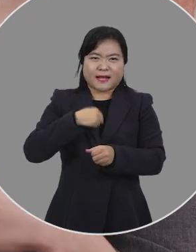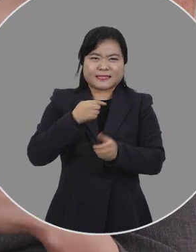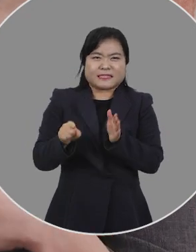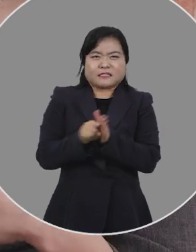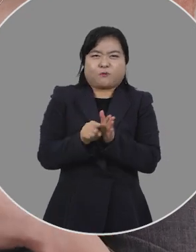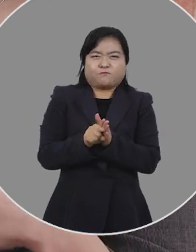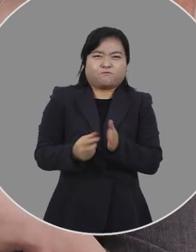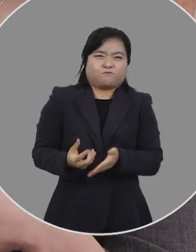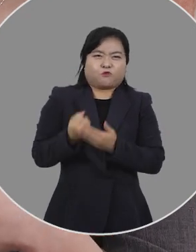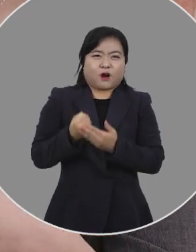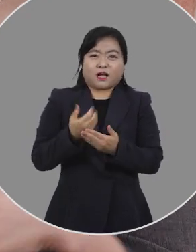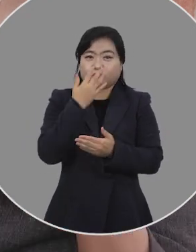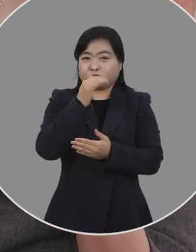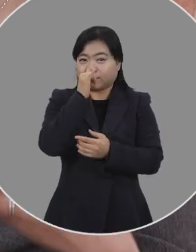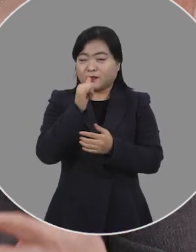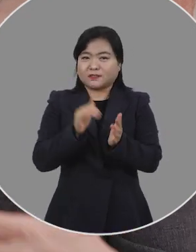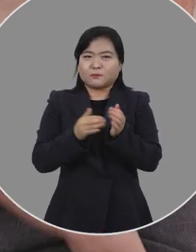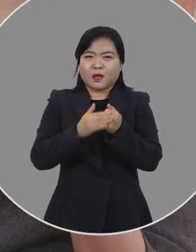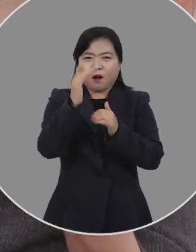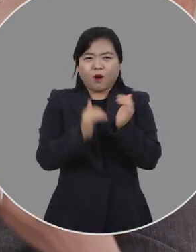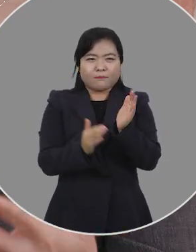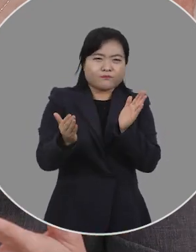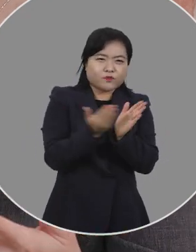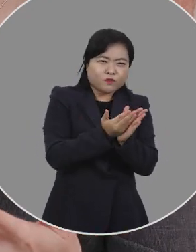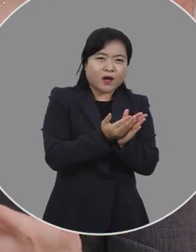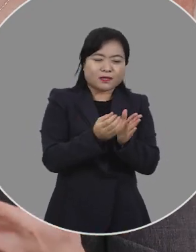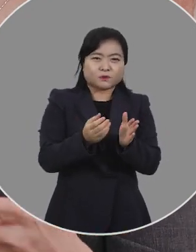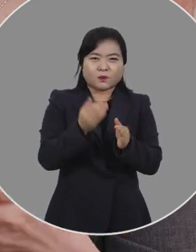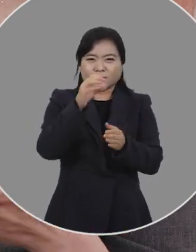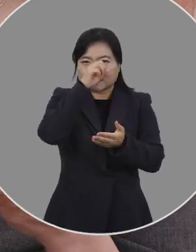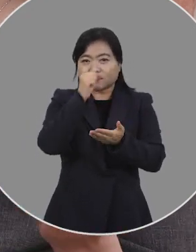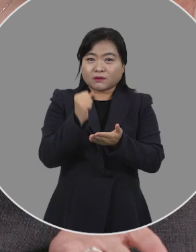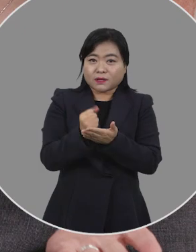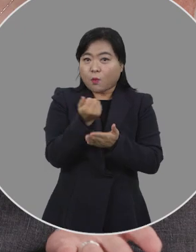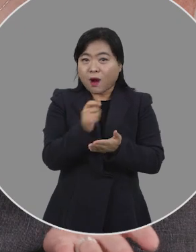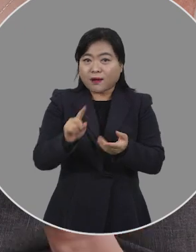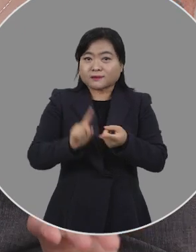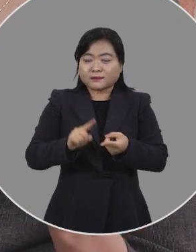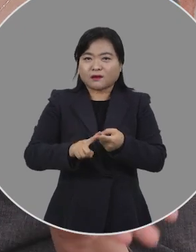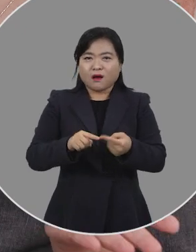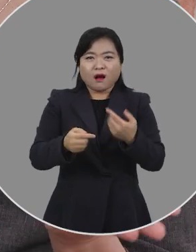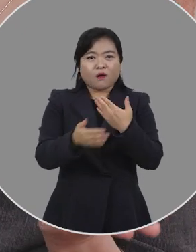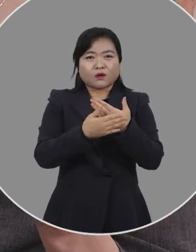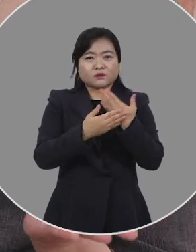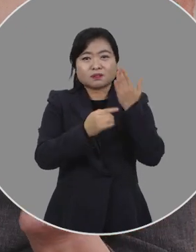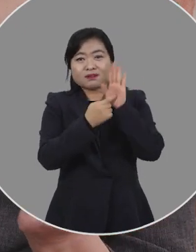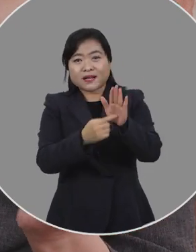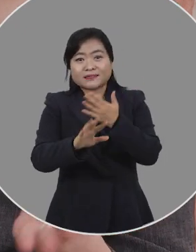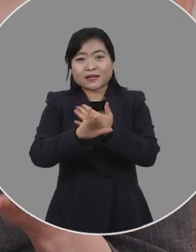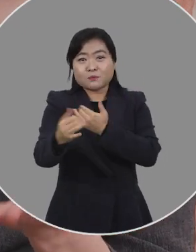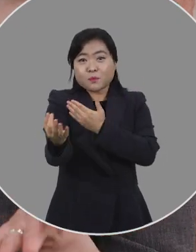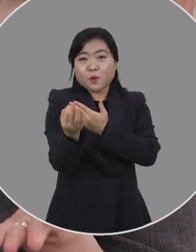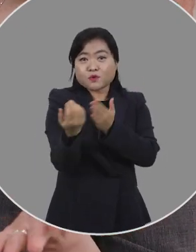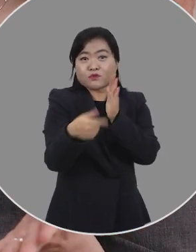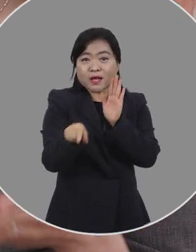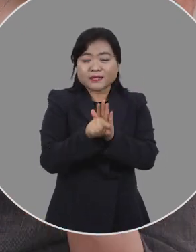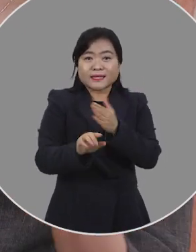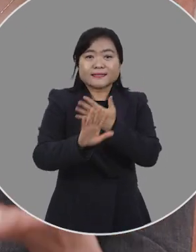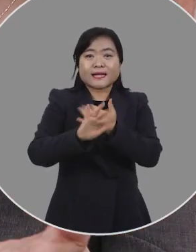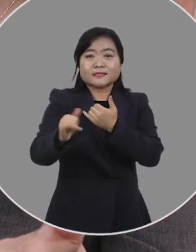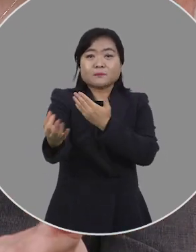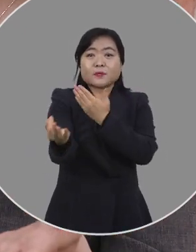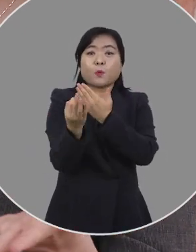신념으로 가지게 될 수 있는 거예요. 그러니까 합리화를 하고 정당화라는 게 그게 겉으로 드러나는 남한테만 보이기 위한, 다른